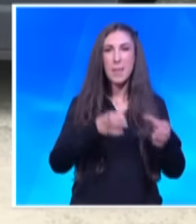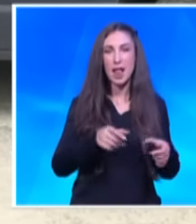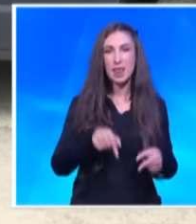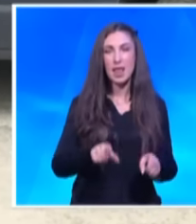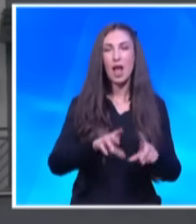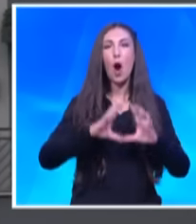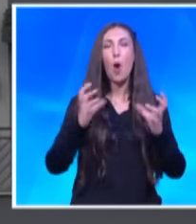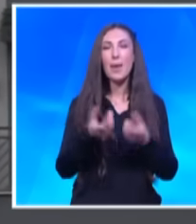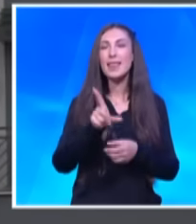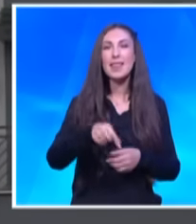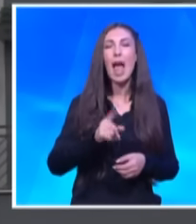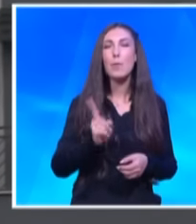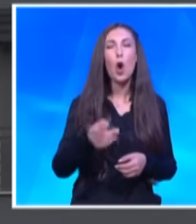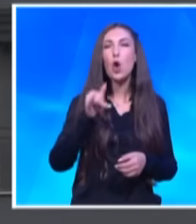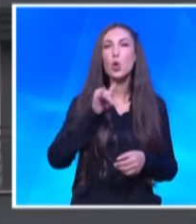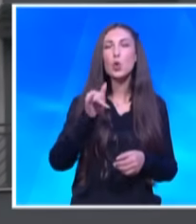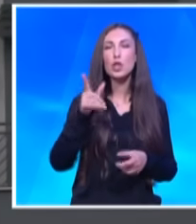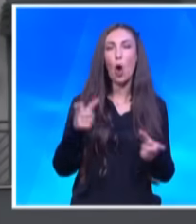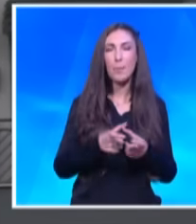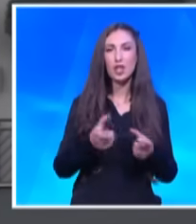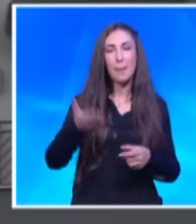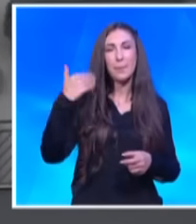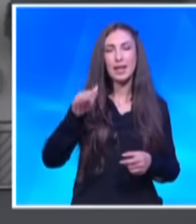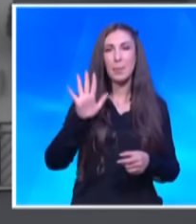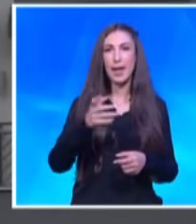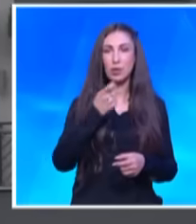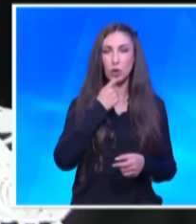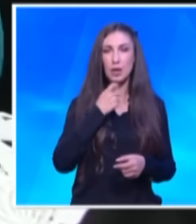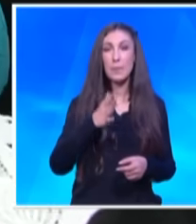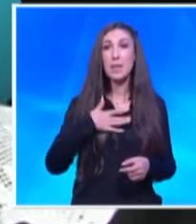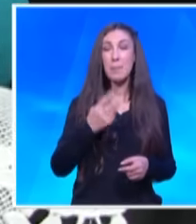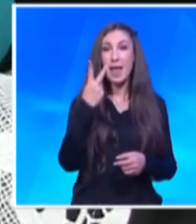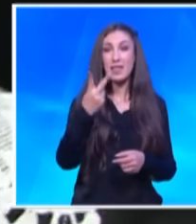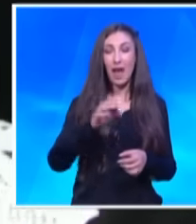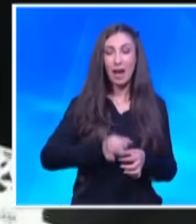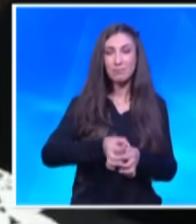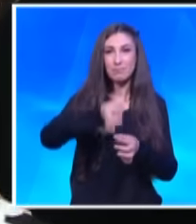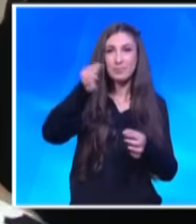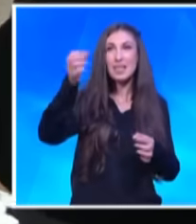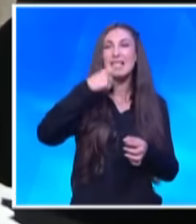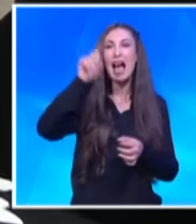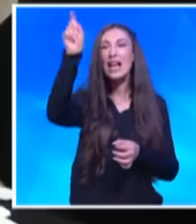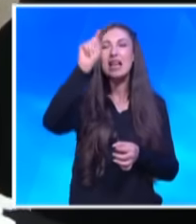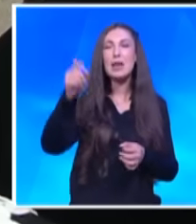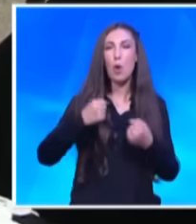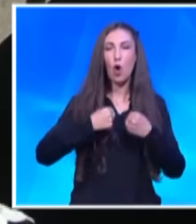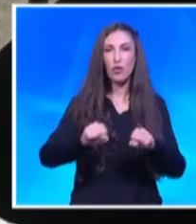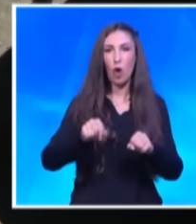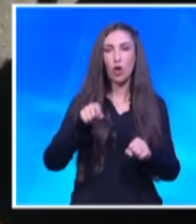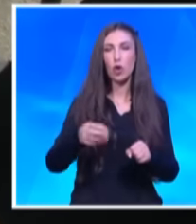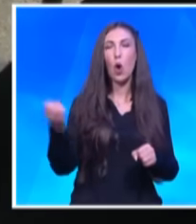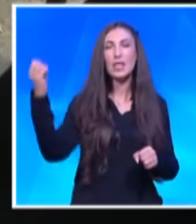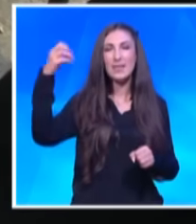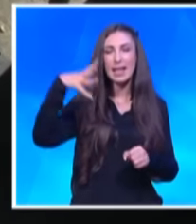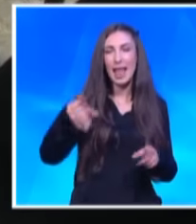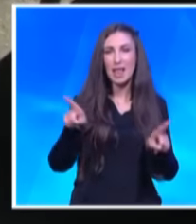концесия от община Русе преди 5 години. До тези два терена има два гъмоотвода, които са съгласно наредбите, включително и осветлението